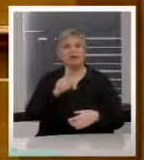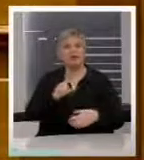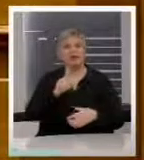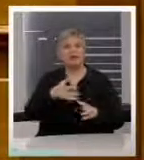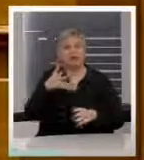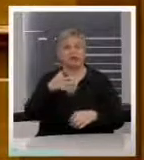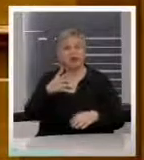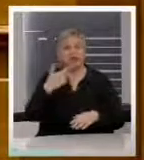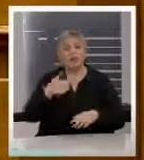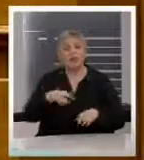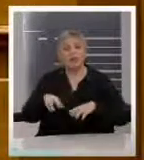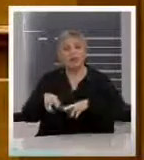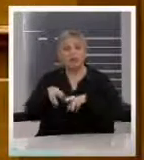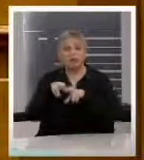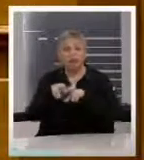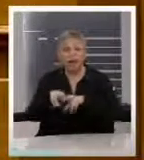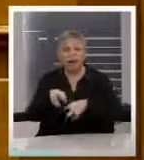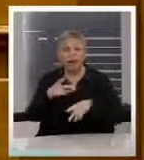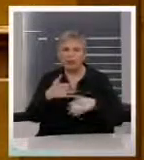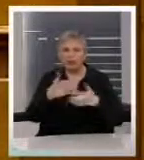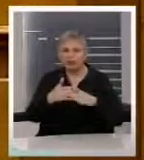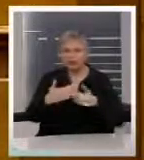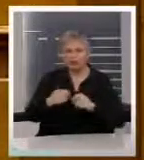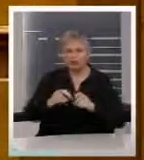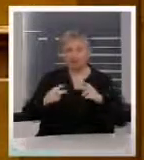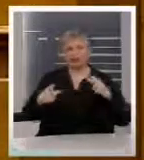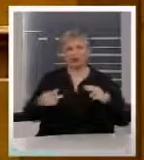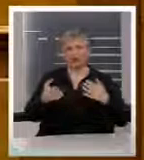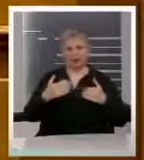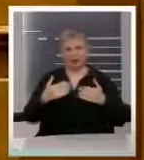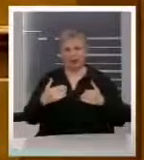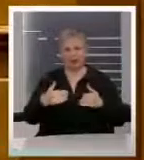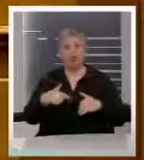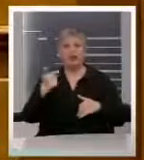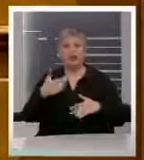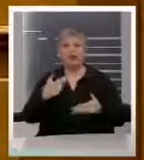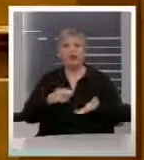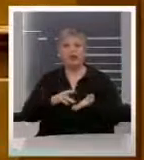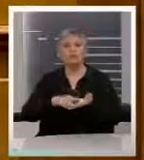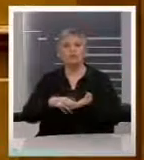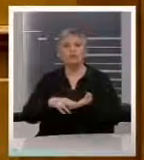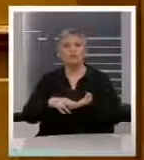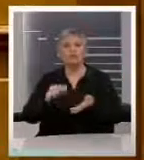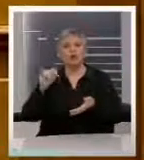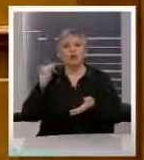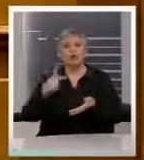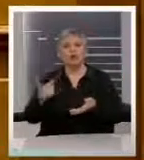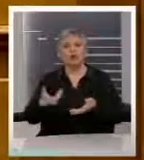του. 8,5 δισεκατομμύρια κοστίσανε σε απώλειες ασφαλιστικών εισφορών λόγω 800.000 νέων